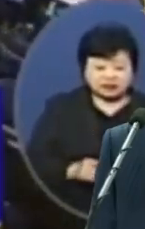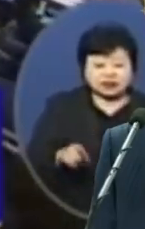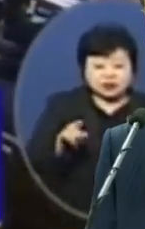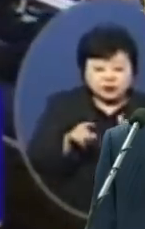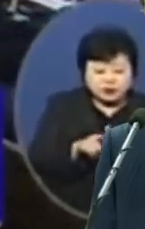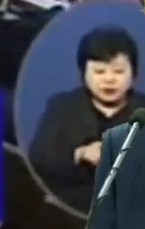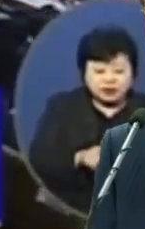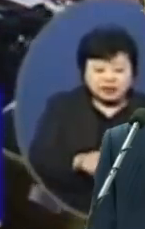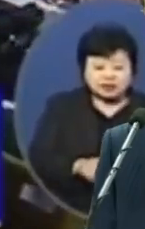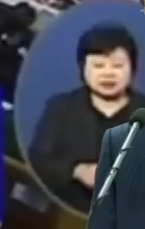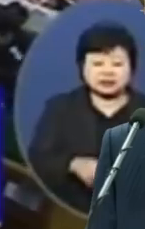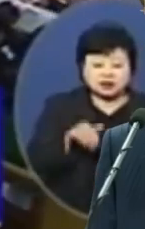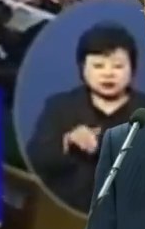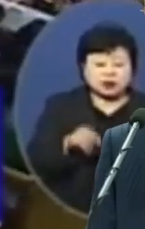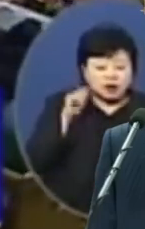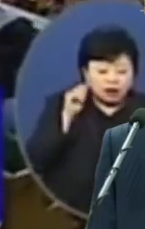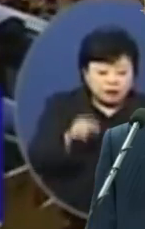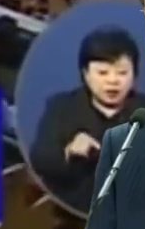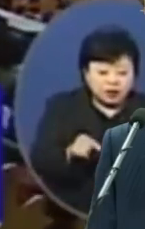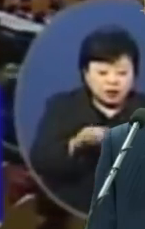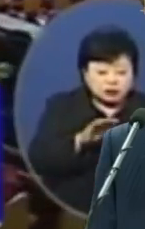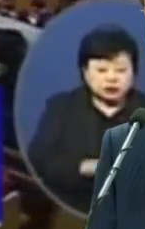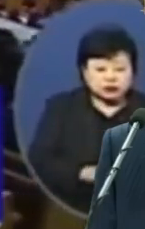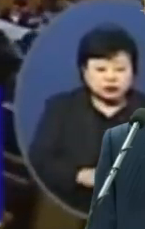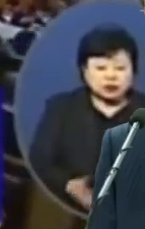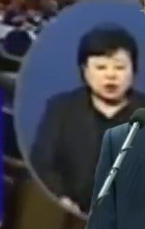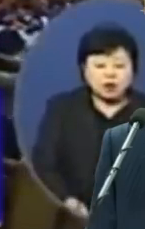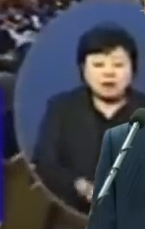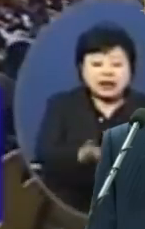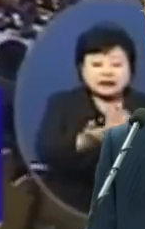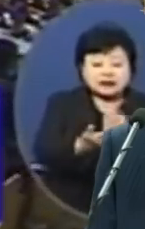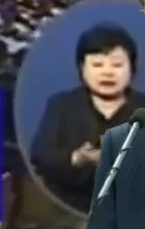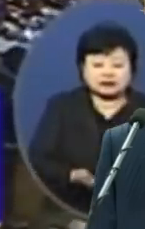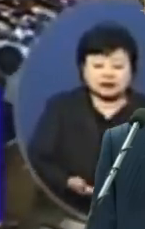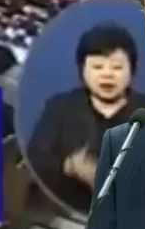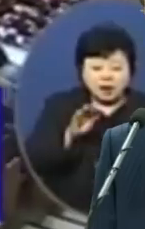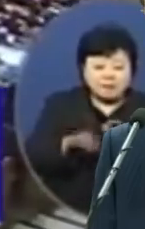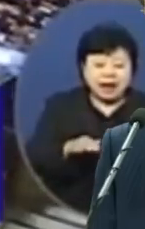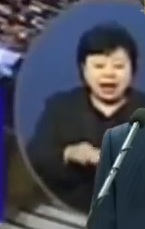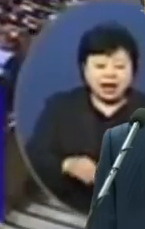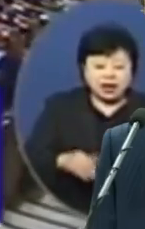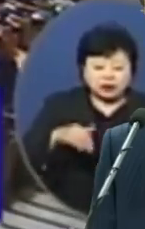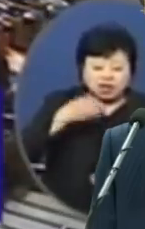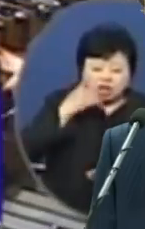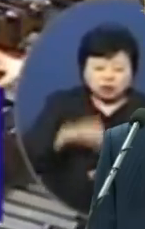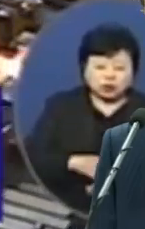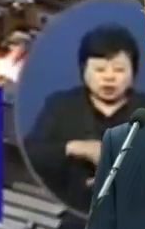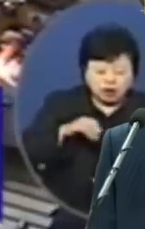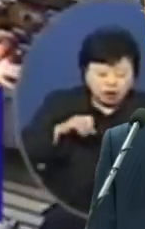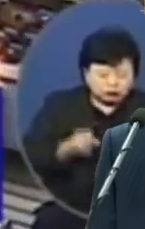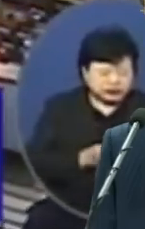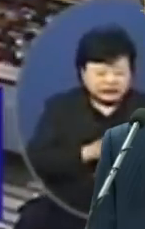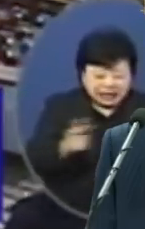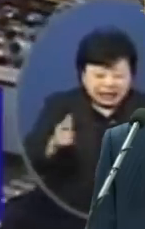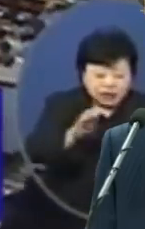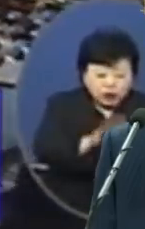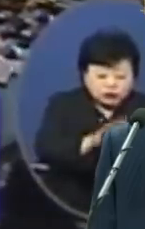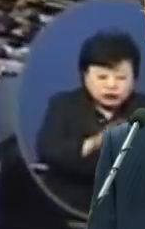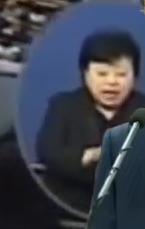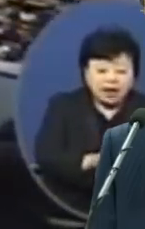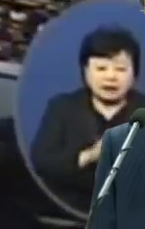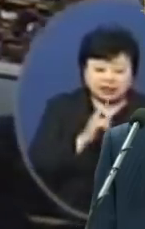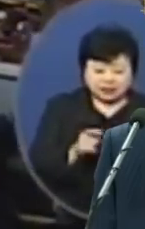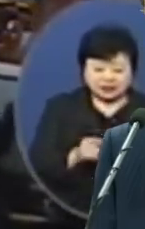그의 사자들을 명하시리니 그들이 손으로 너를 받들어 발이 돌에 부딪히지 않게 하시리라. 성경에 기록했는데 한번 뛰어내리라.